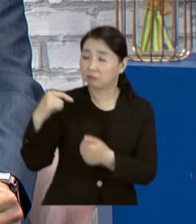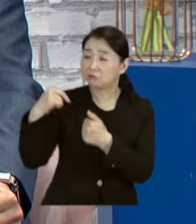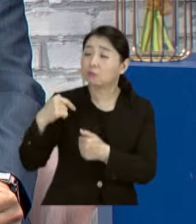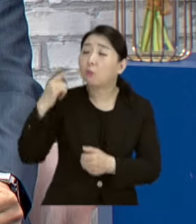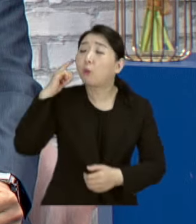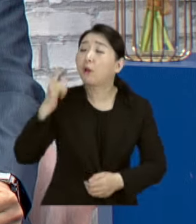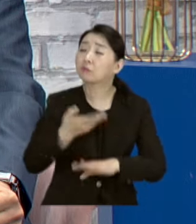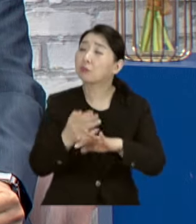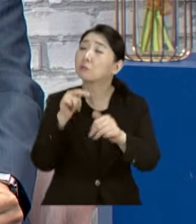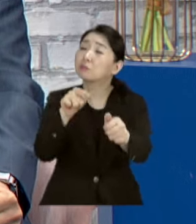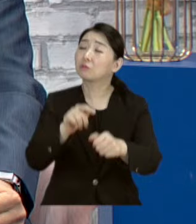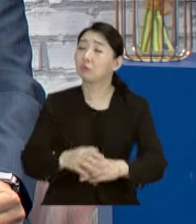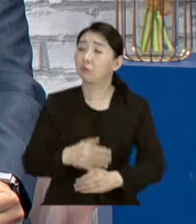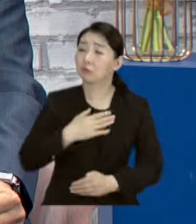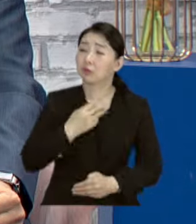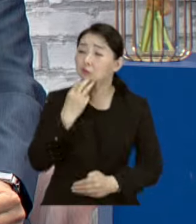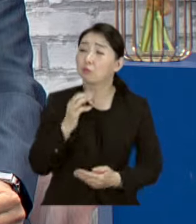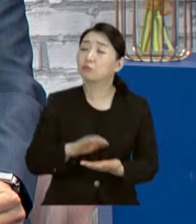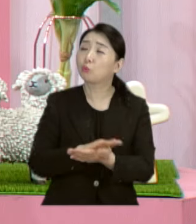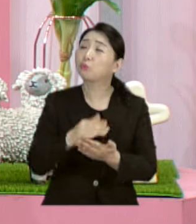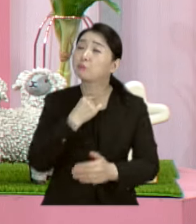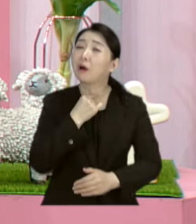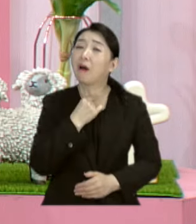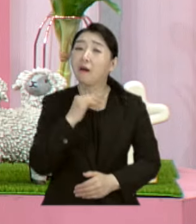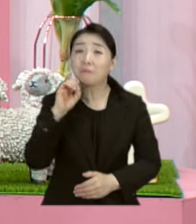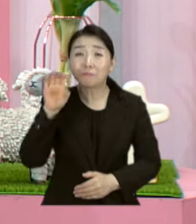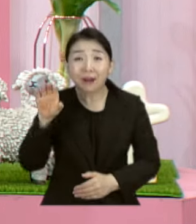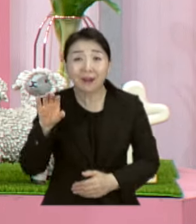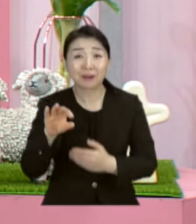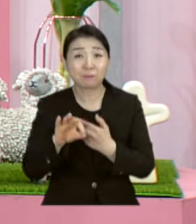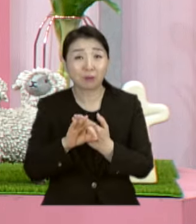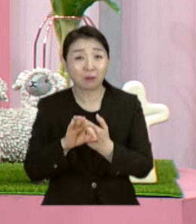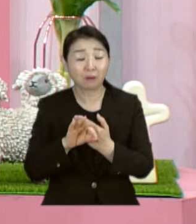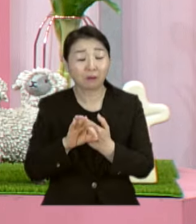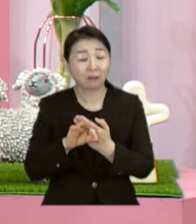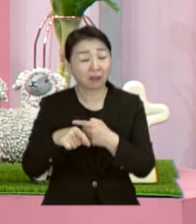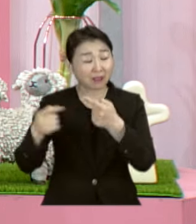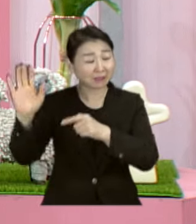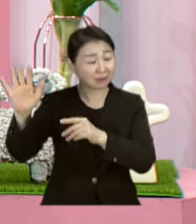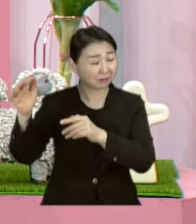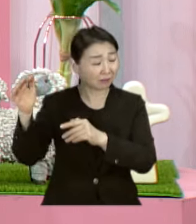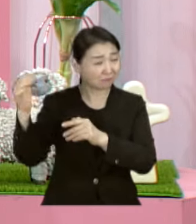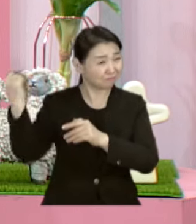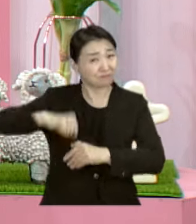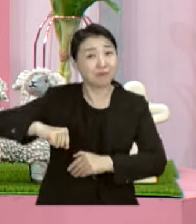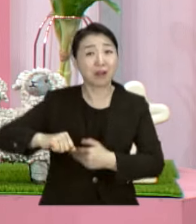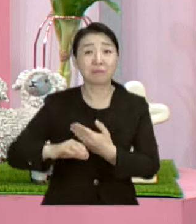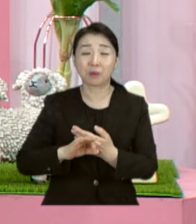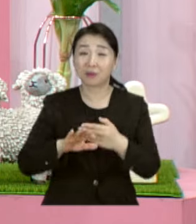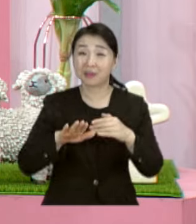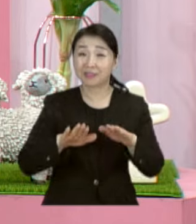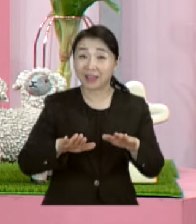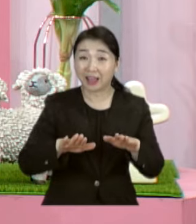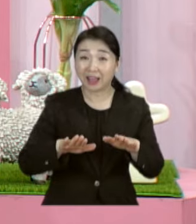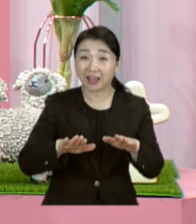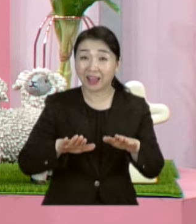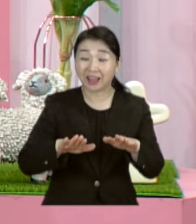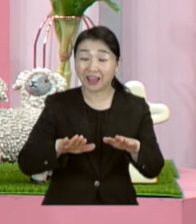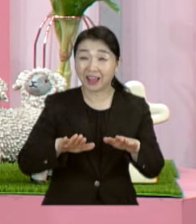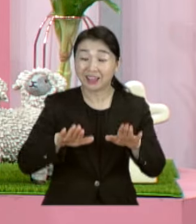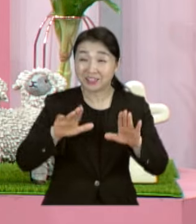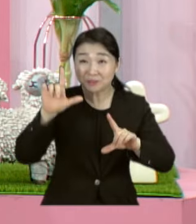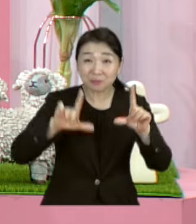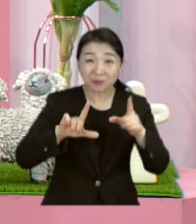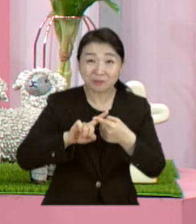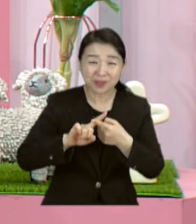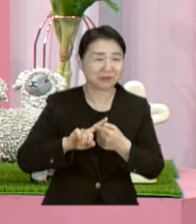만약에 역사의 if라는 가정법은 없지만 아니 형님 왜 나한테 시키냐? 나도 서울에서 좀 놀고 싶다. 이래서